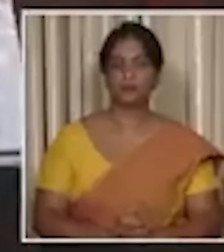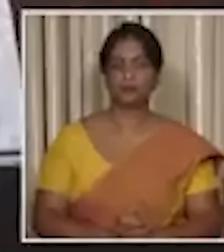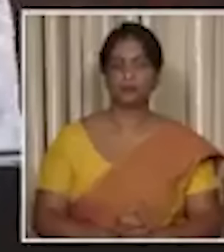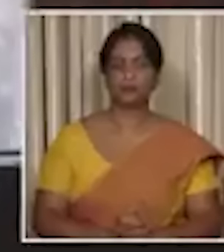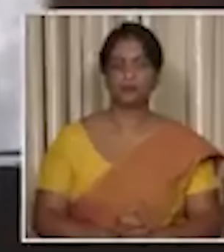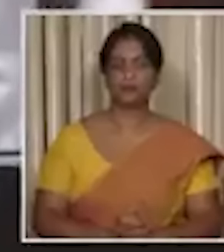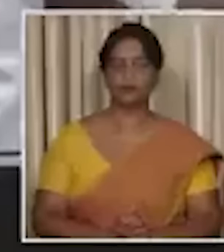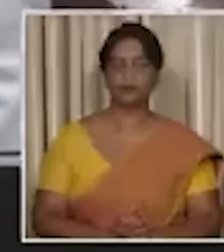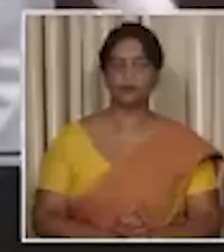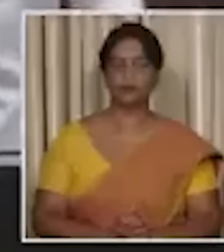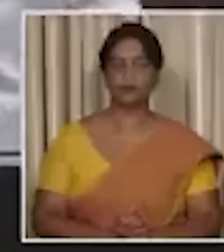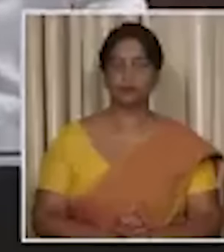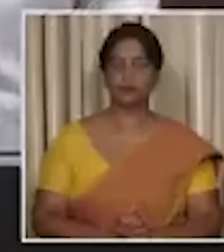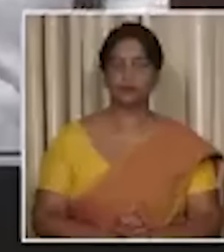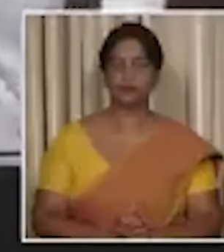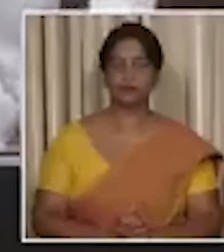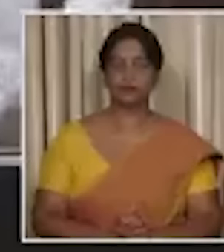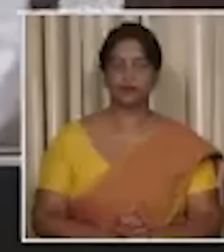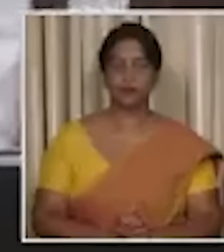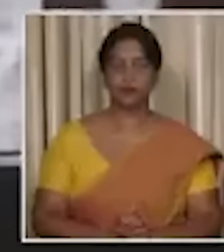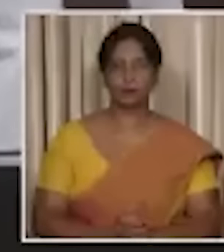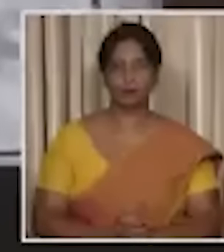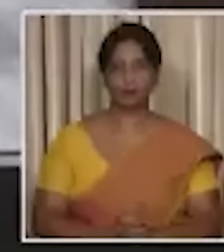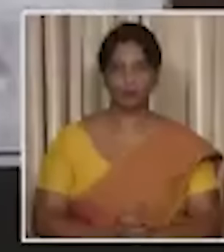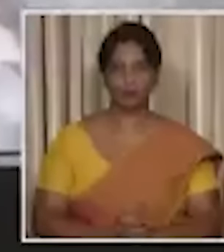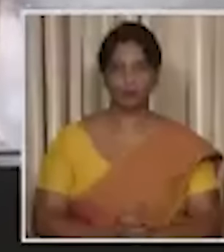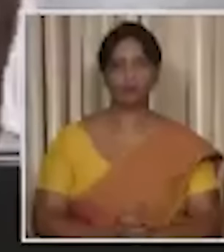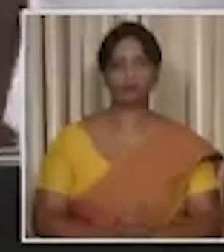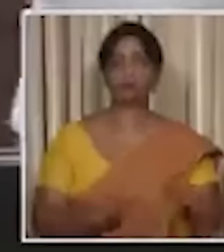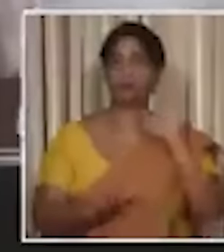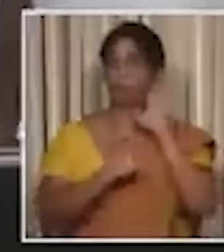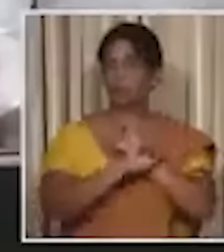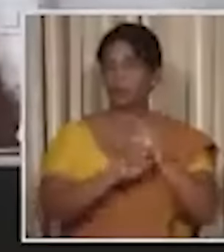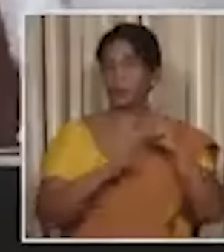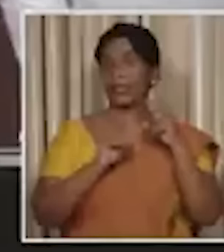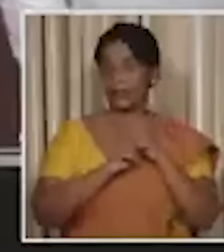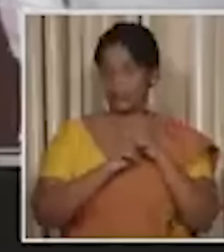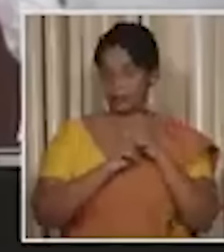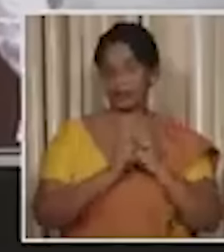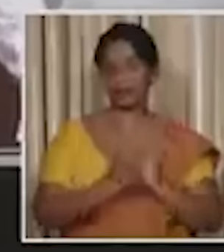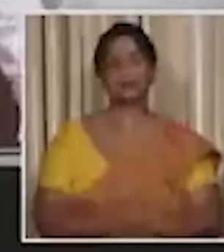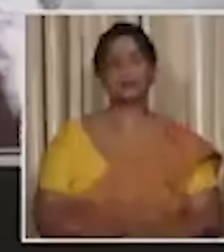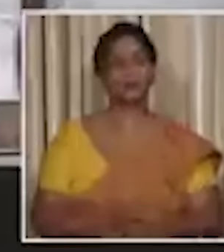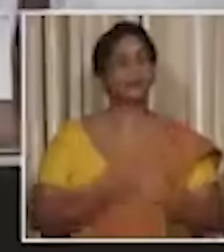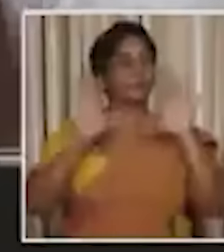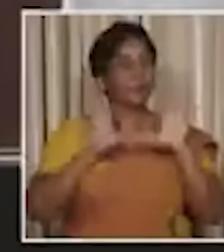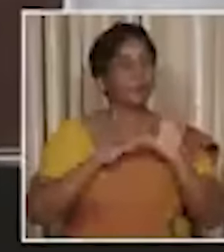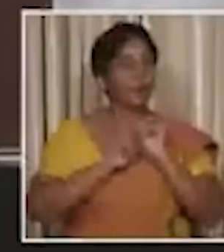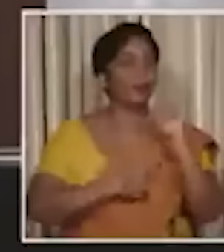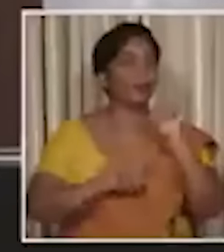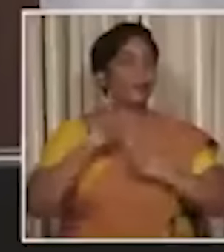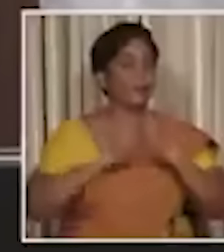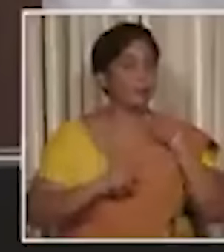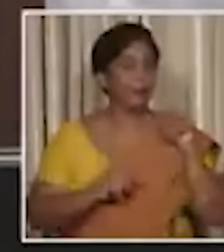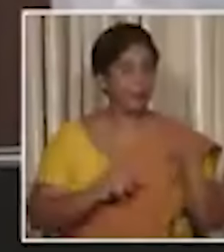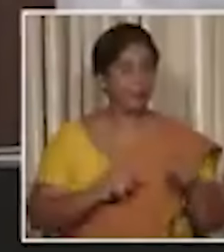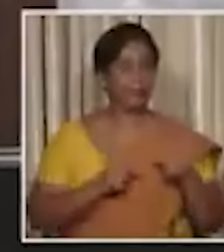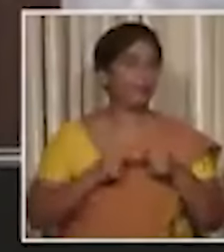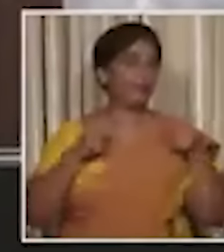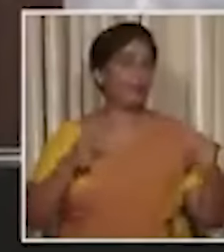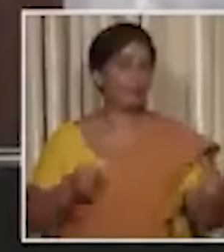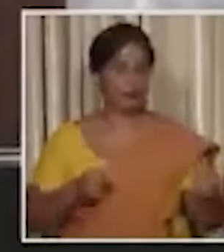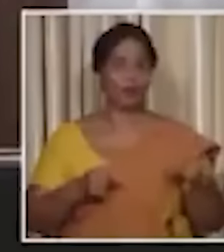முஸ்லீம் ஒருவருக்கு வழங்கப்பட்டுள்ளது என்ற கேள்வியும் எழுகின்றது. தற்போது பாராளுமன்றமானது இடைநிறுத்தப்பட்டு மீண்டும் ஜனாதிபதியினுடைய அக்ராசன் உரைக்காக அல்லது கொள்கை பிரதன